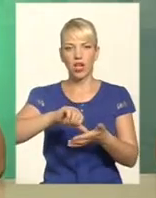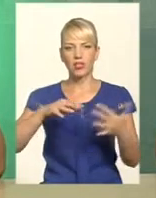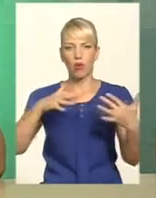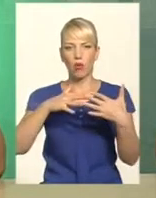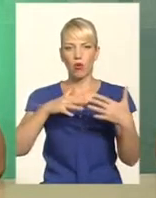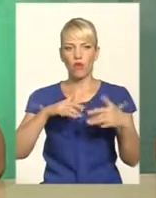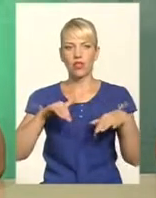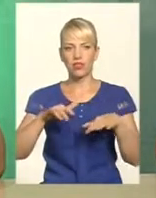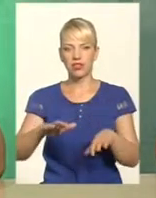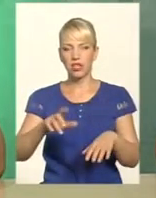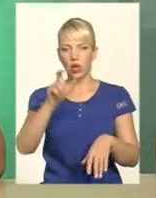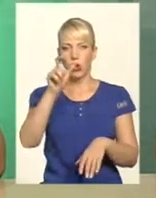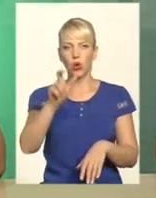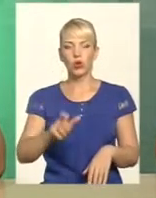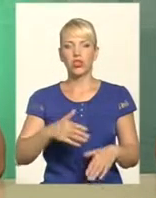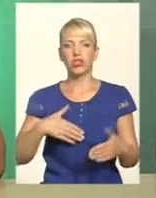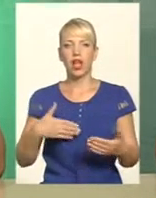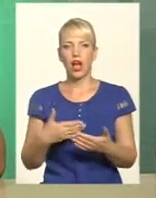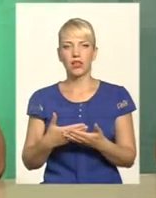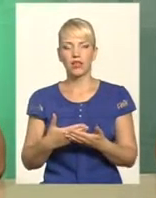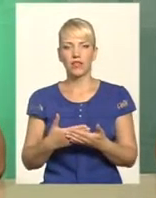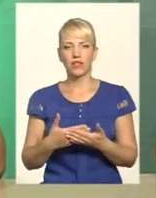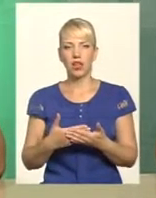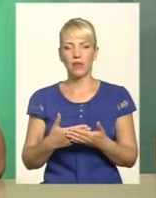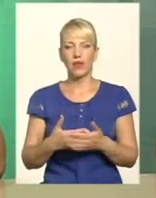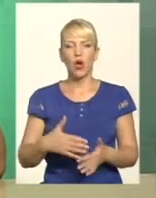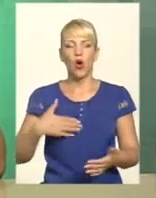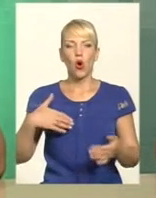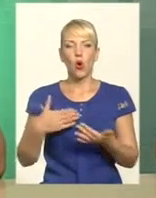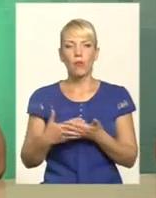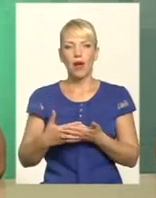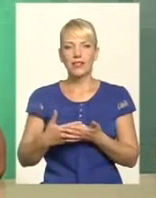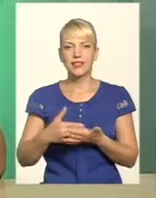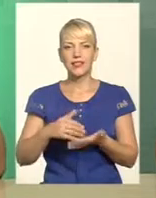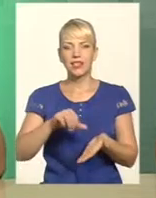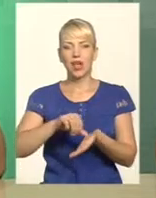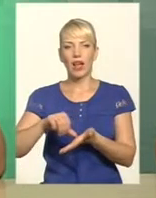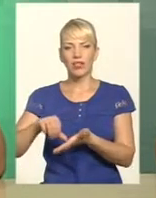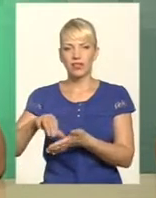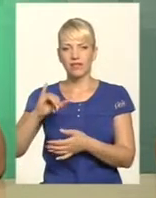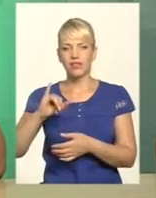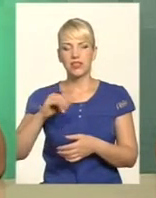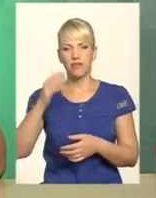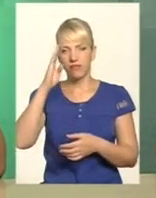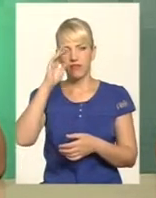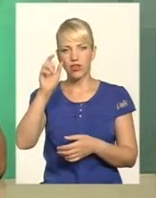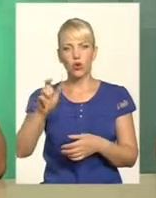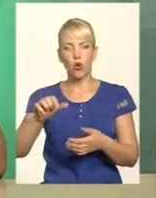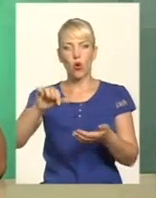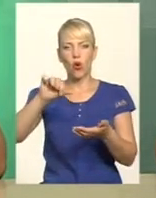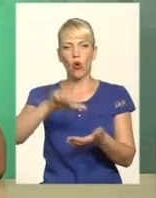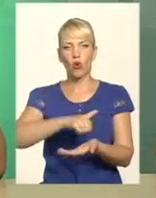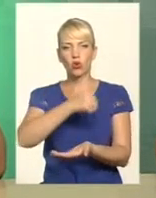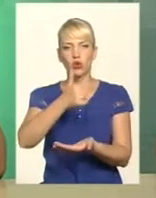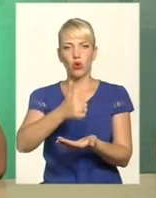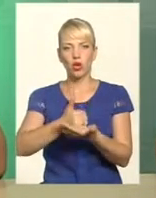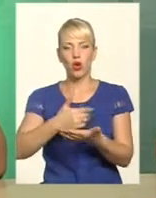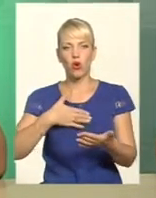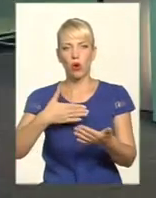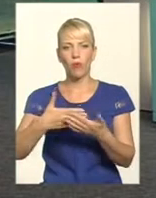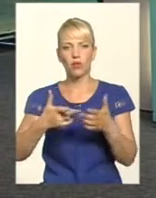Разом з тим, людина активна, громадський активіст, він очолює громадську організацію «За конкретні справи»